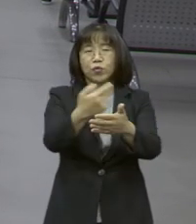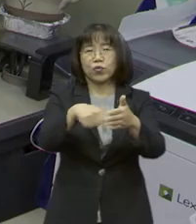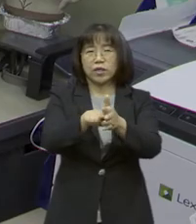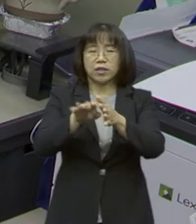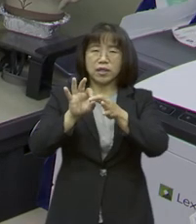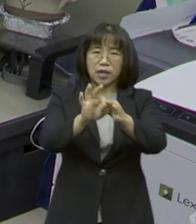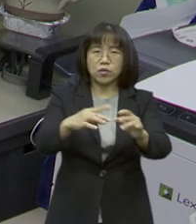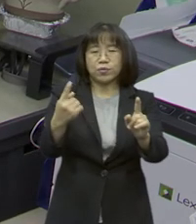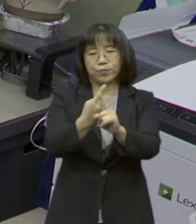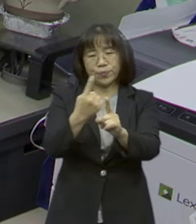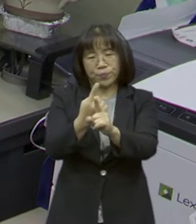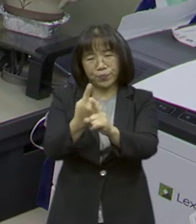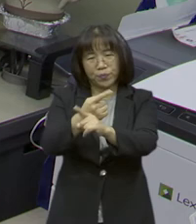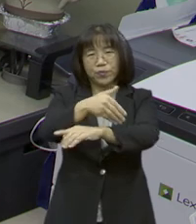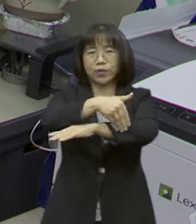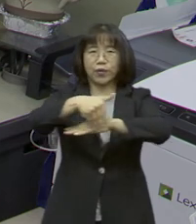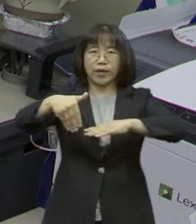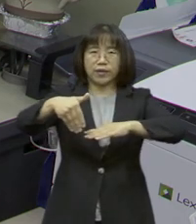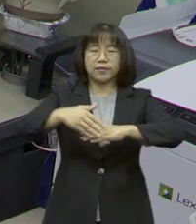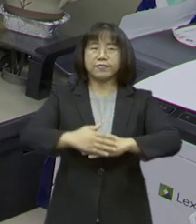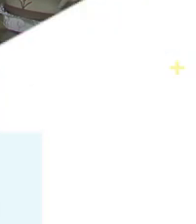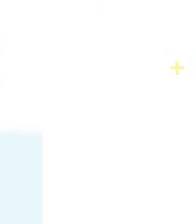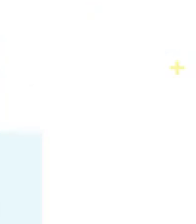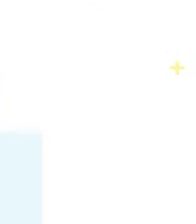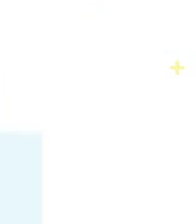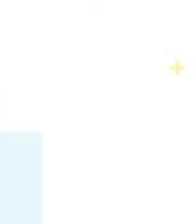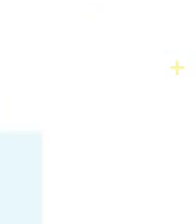주기적으로 개선해 나갈 계획입니다